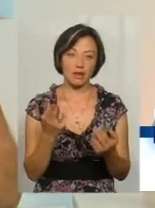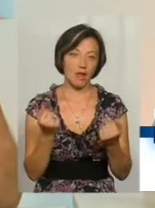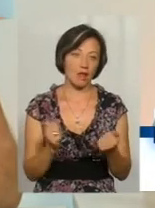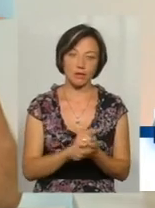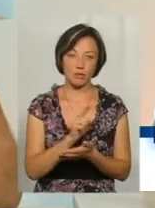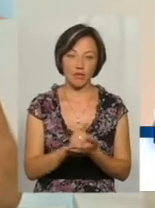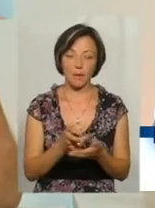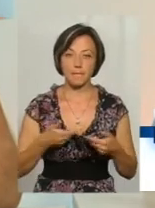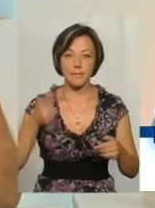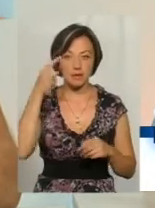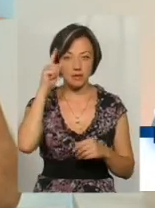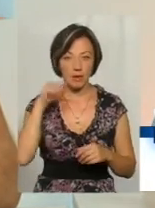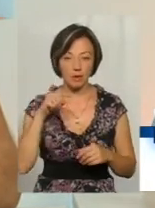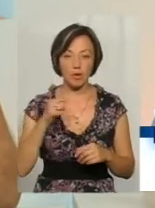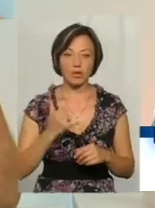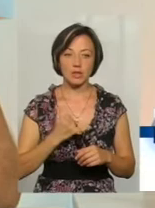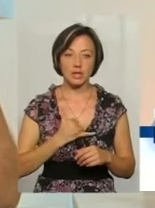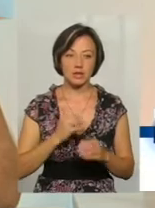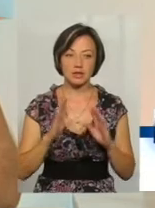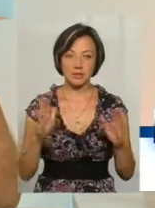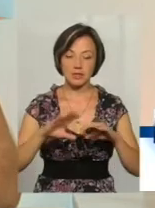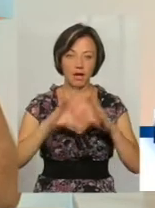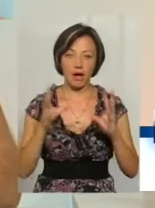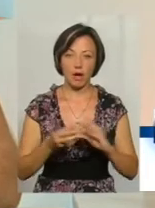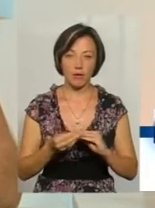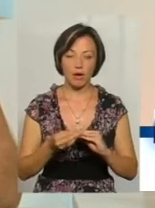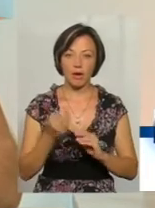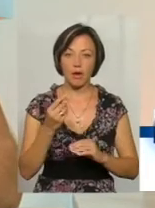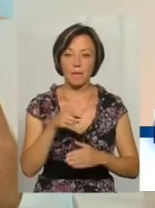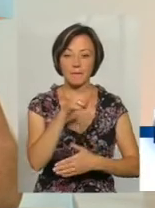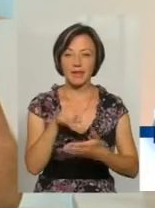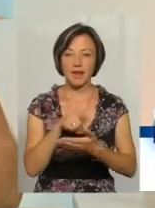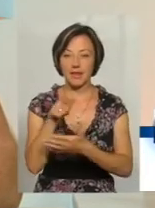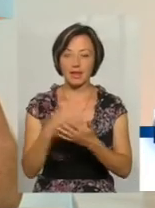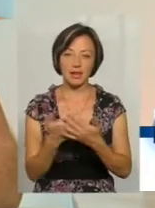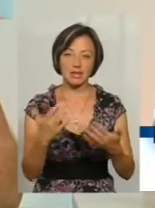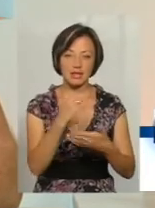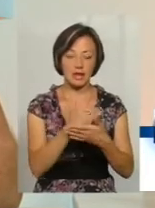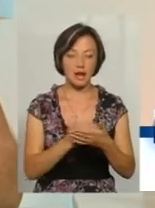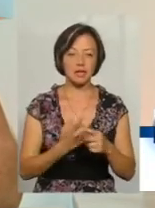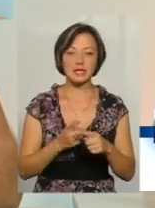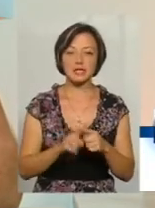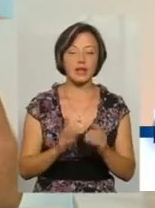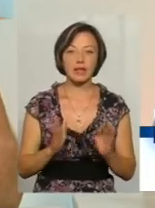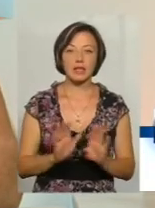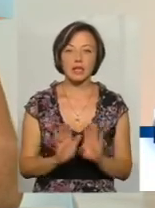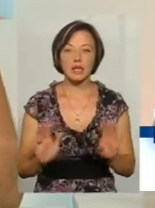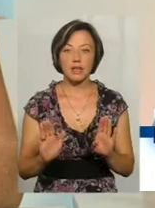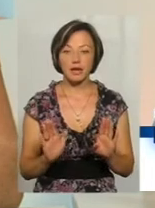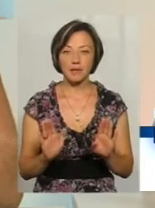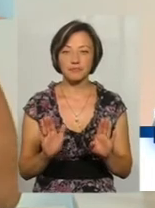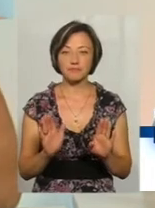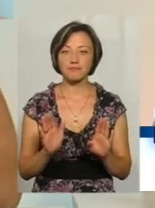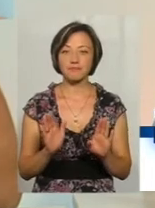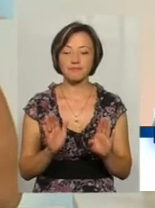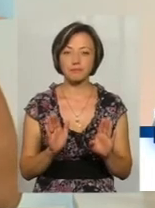зобов'язує, але ну, ми знаємо, в нас, якщо візьмемо в загальному, до питання різних рейтингів і так далі, це не тільки точки росту, це